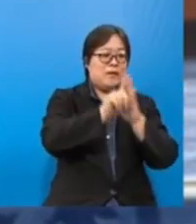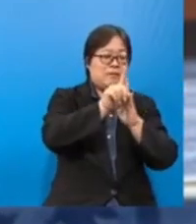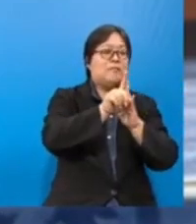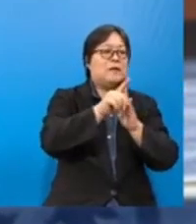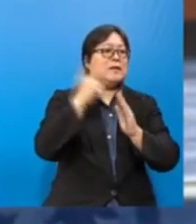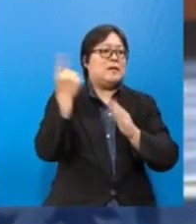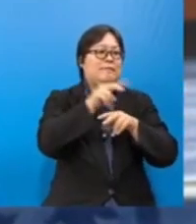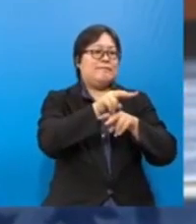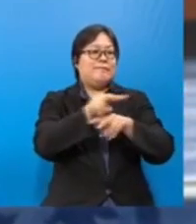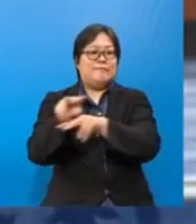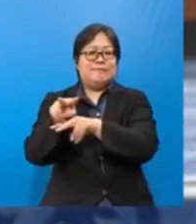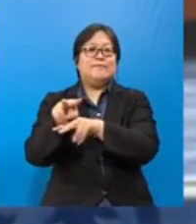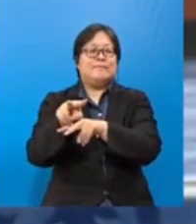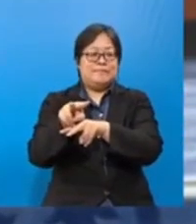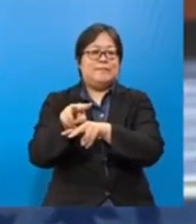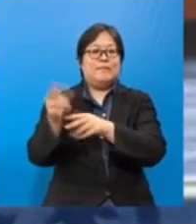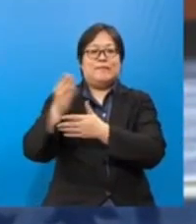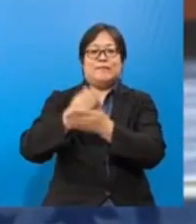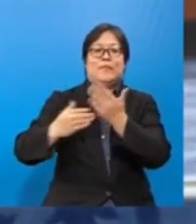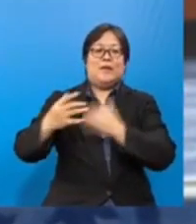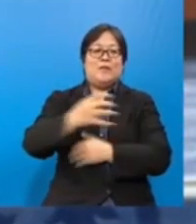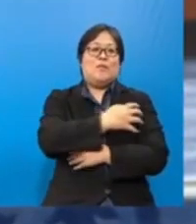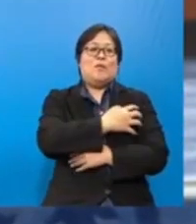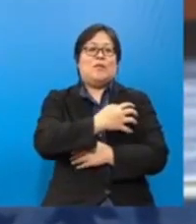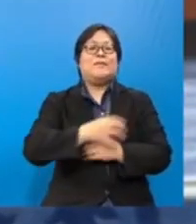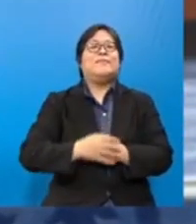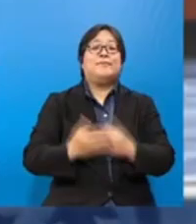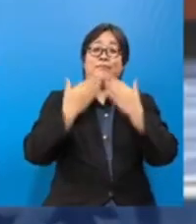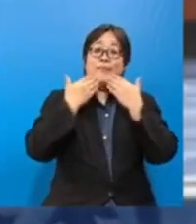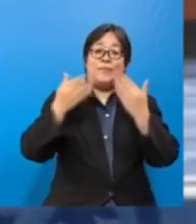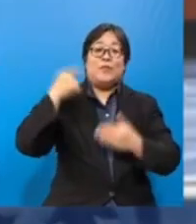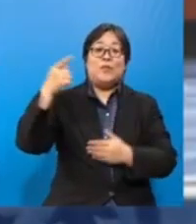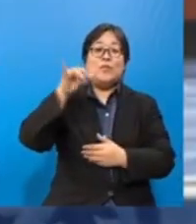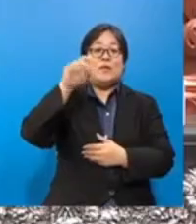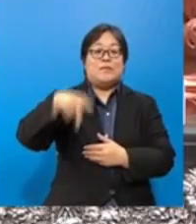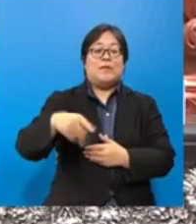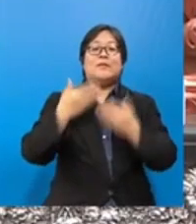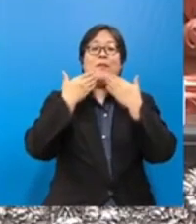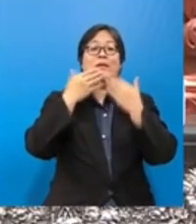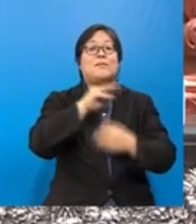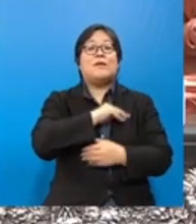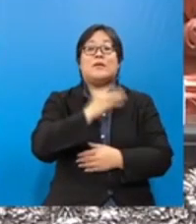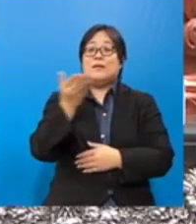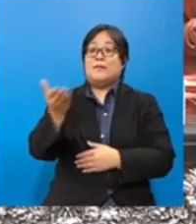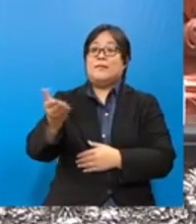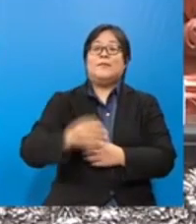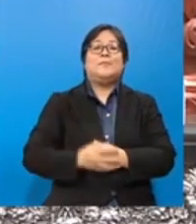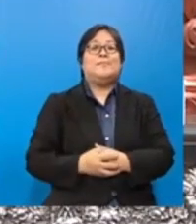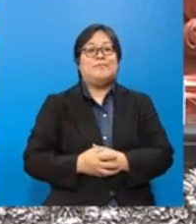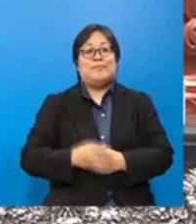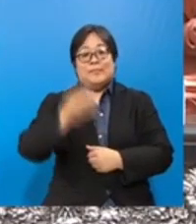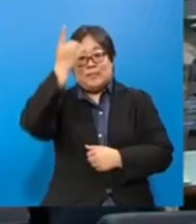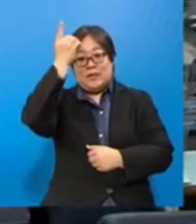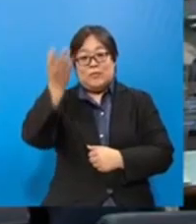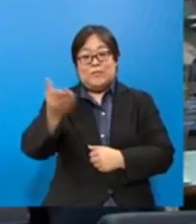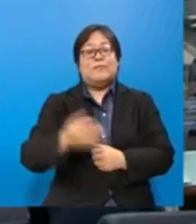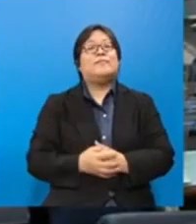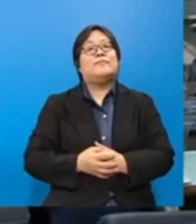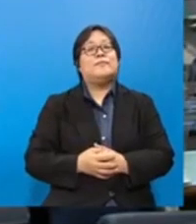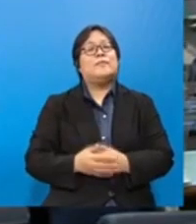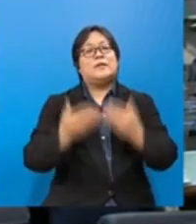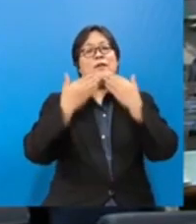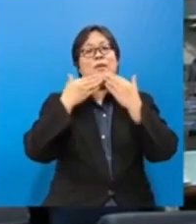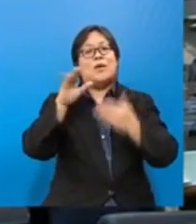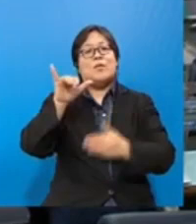sentiasa dipantau oleh PH bunga kuasa makasih tadi tuh masih mati yang betul-betul